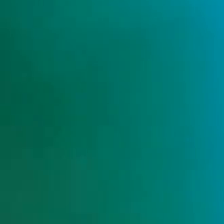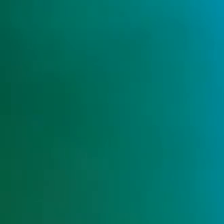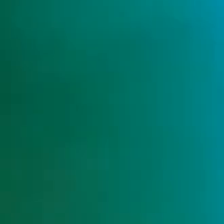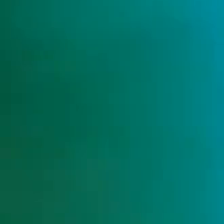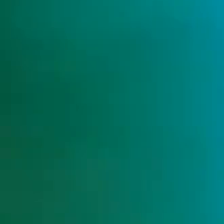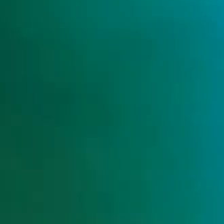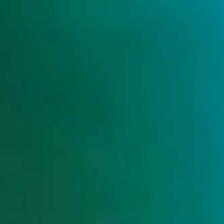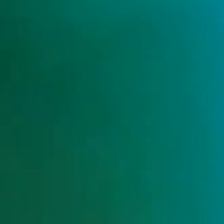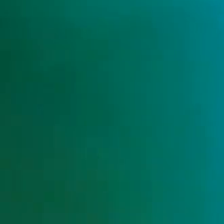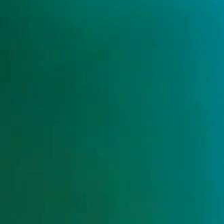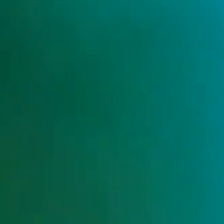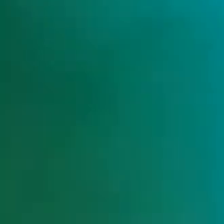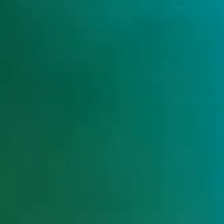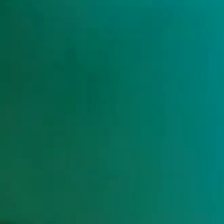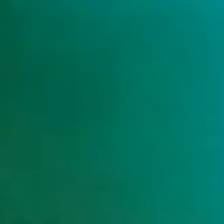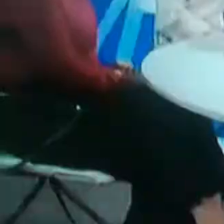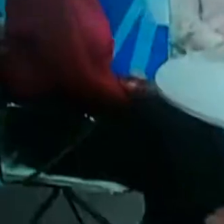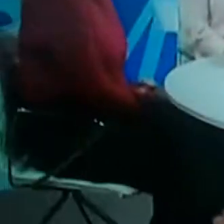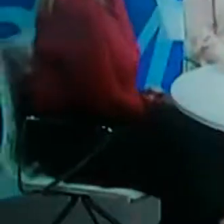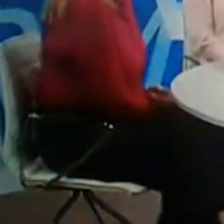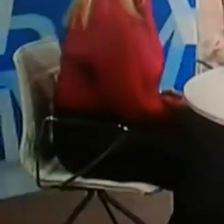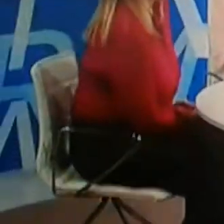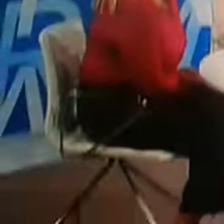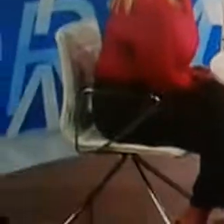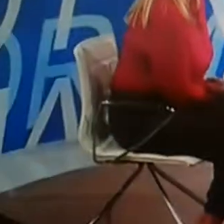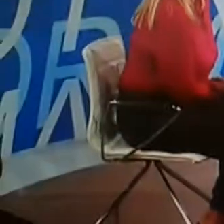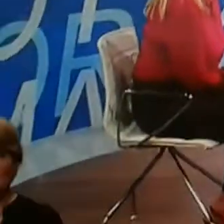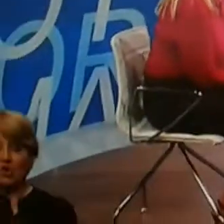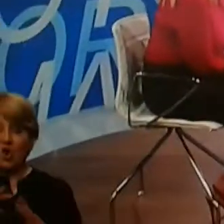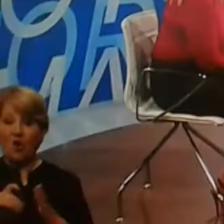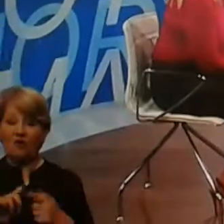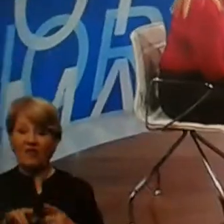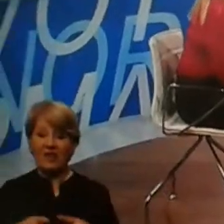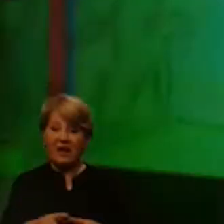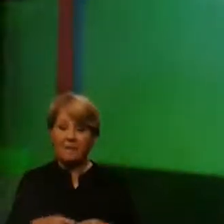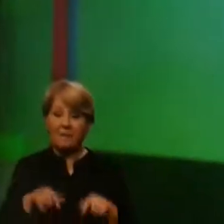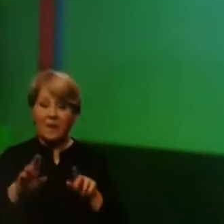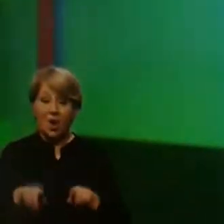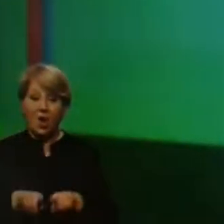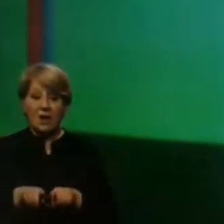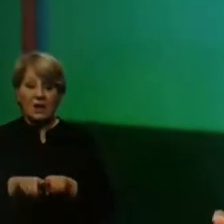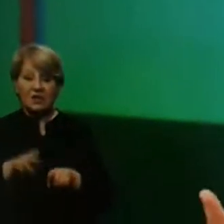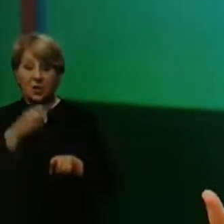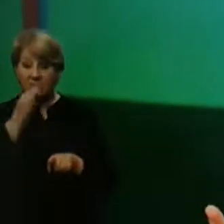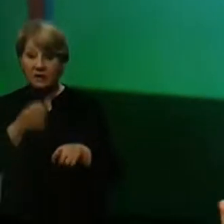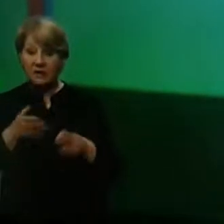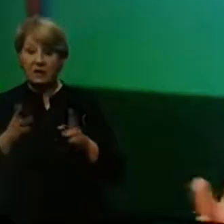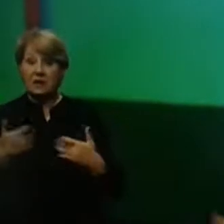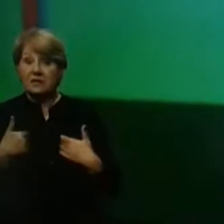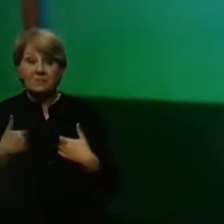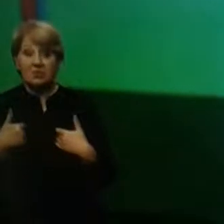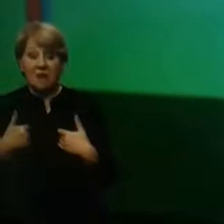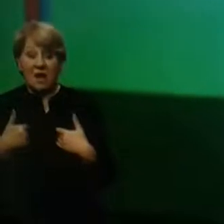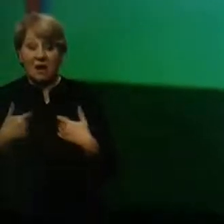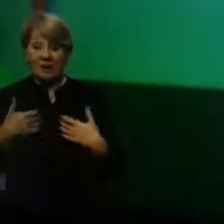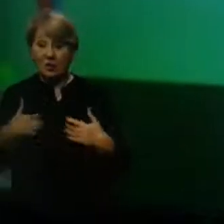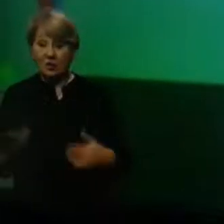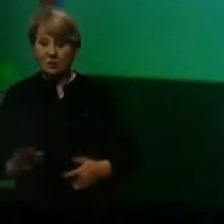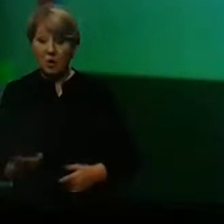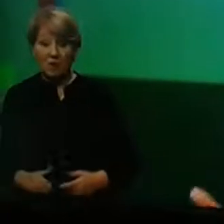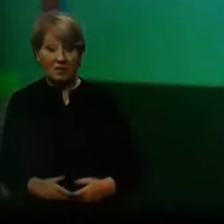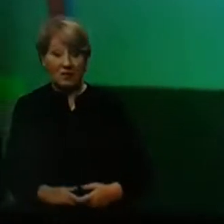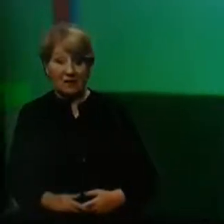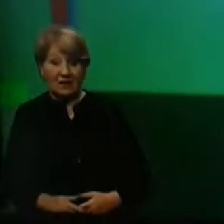spinalna mišićna atrofija. SMA stračanica. Tako je. Dakle, on isto pita gdje sam tu ja, odnosno gdje je tu moje